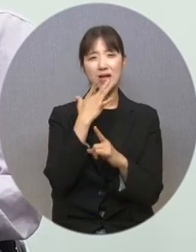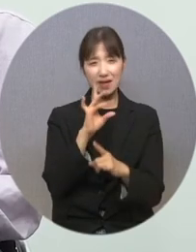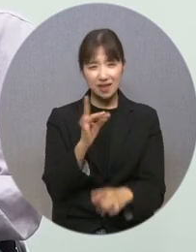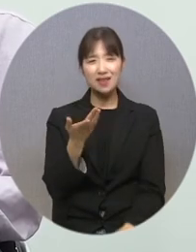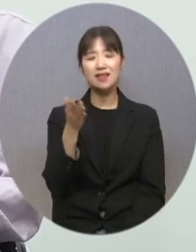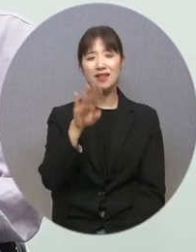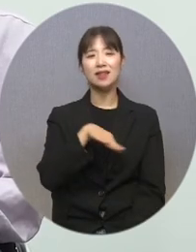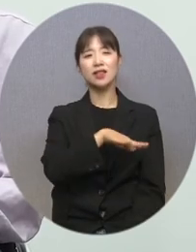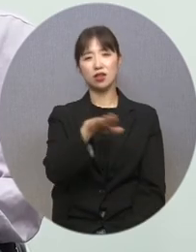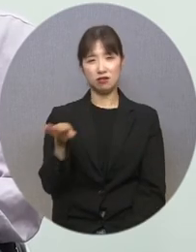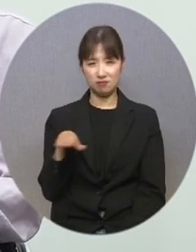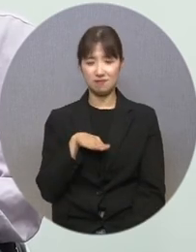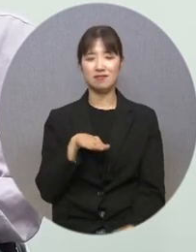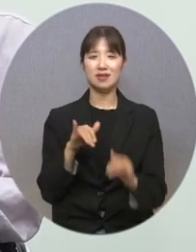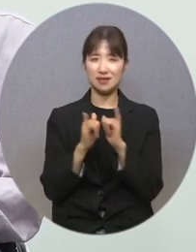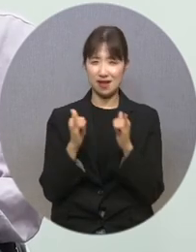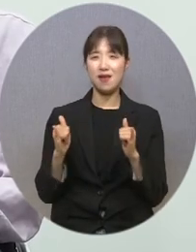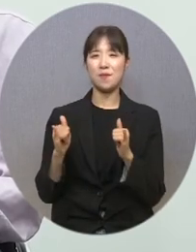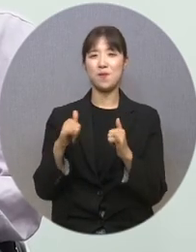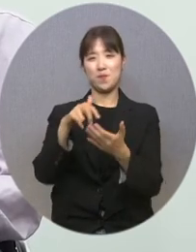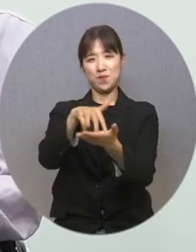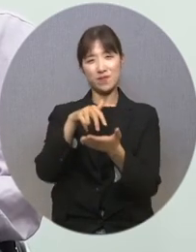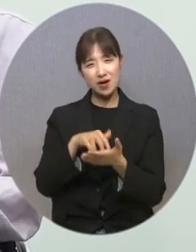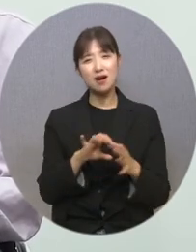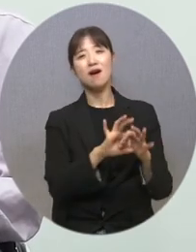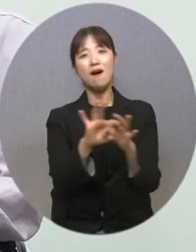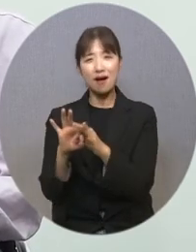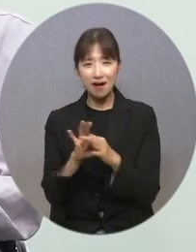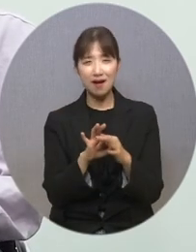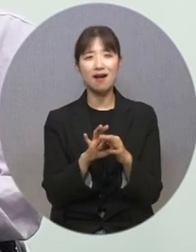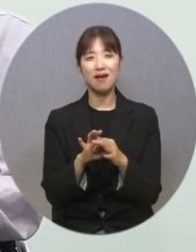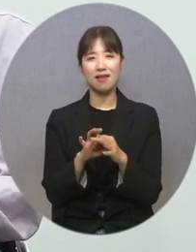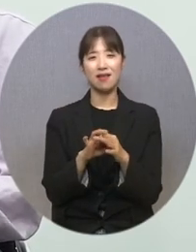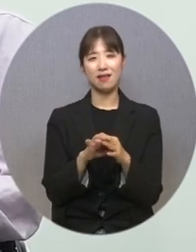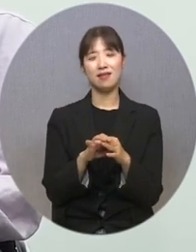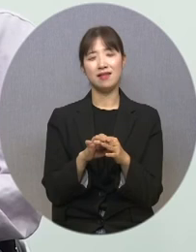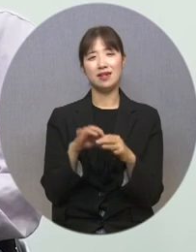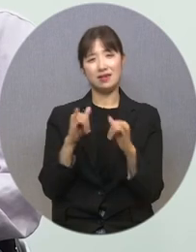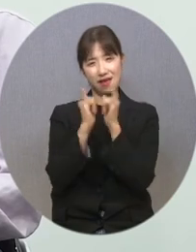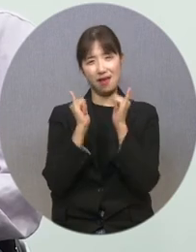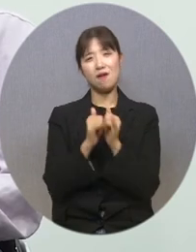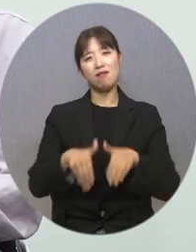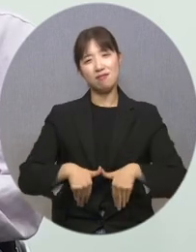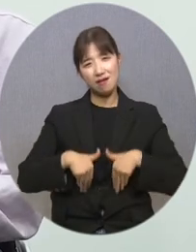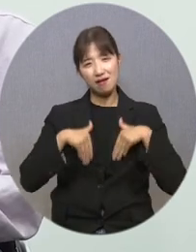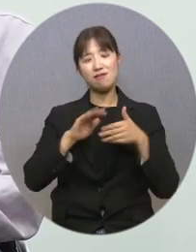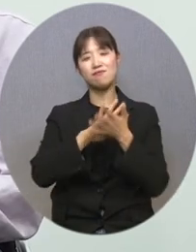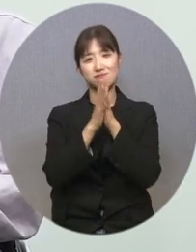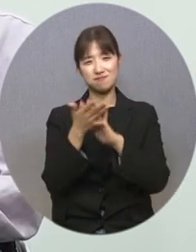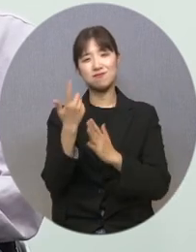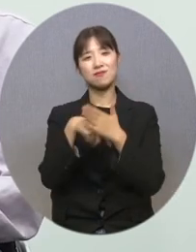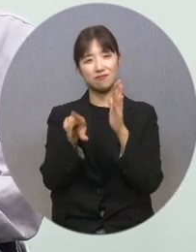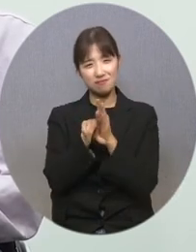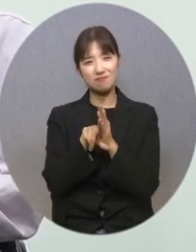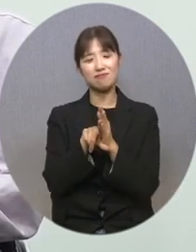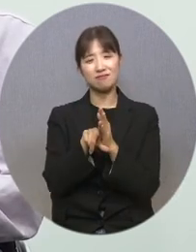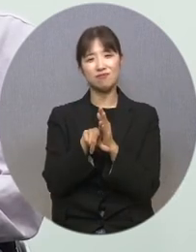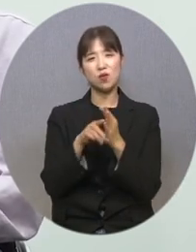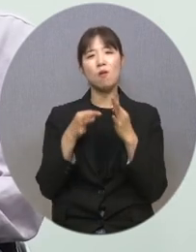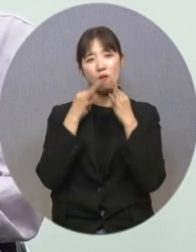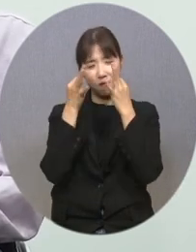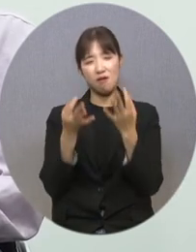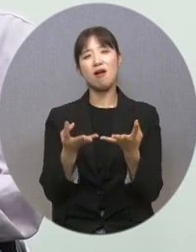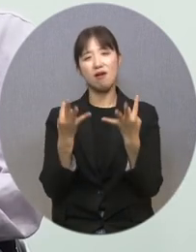어우 리노 이렇게 관계를 맺고 가는 사람들 로써 어 이렇게 5차 사회가 앞으로 되기 위해서는 앞으로